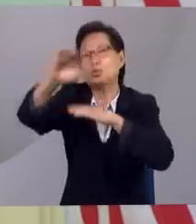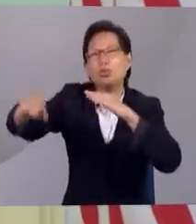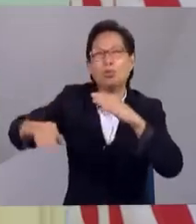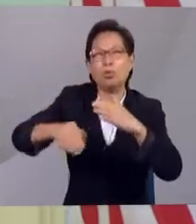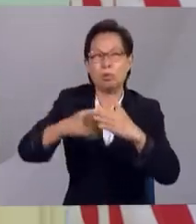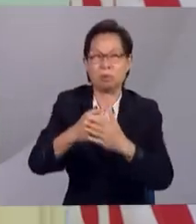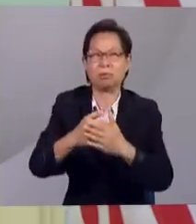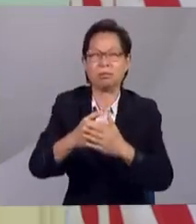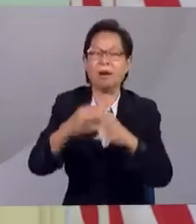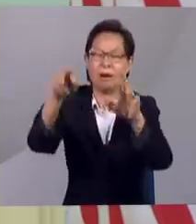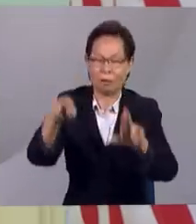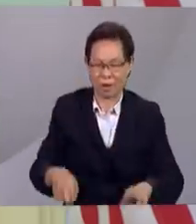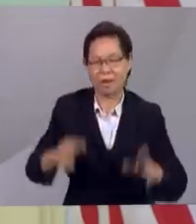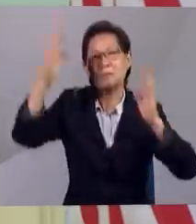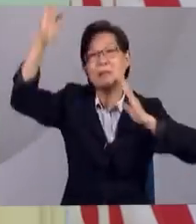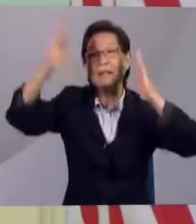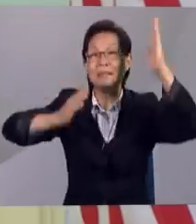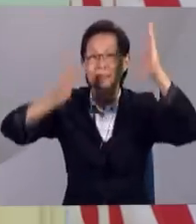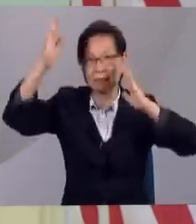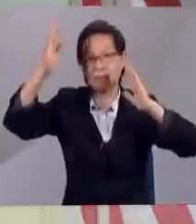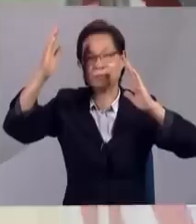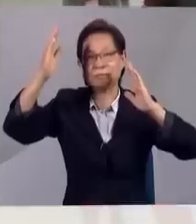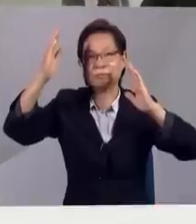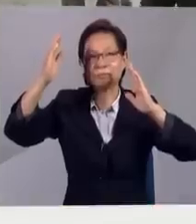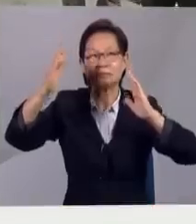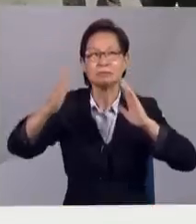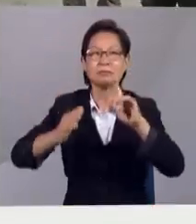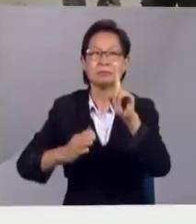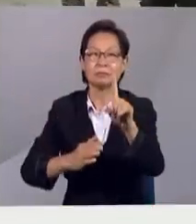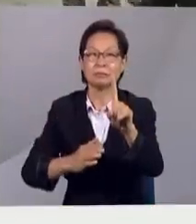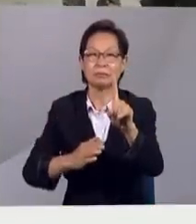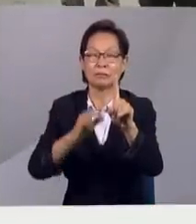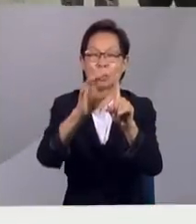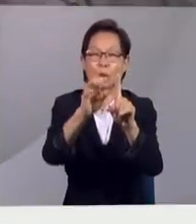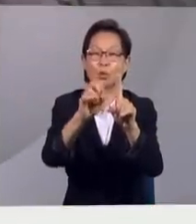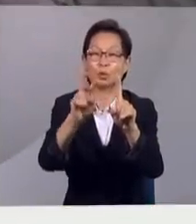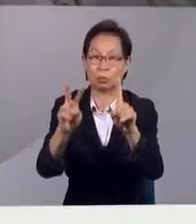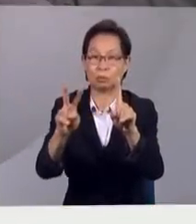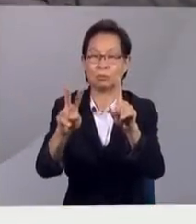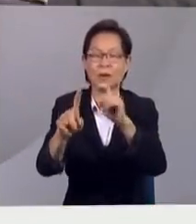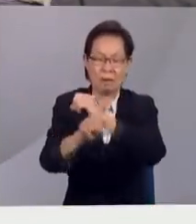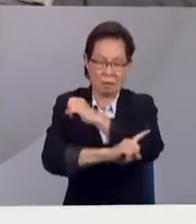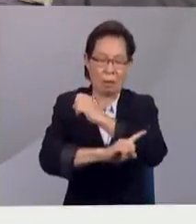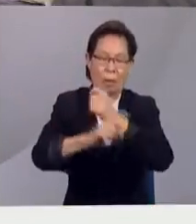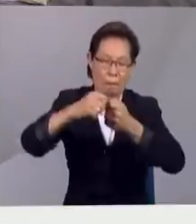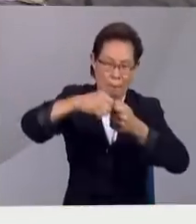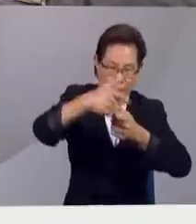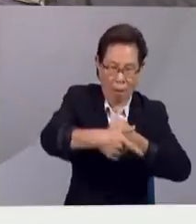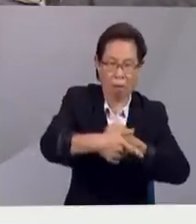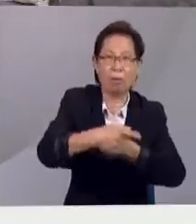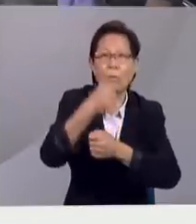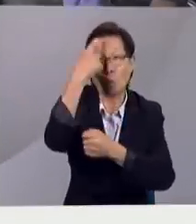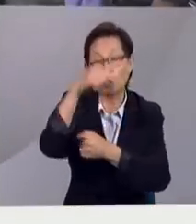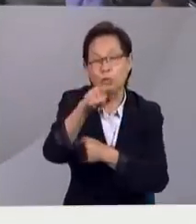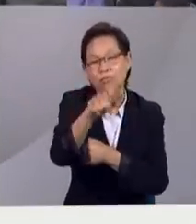keseluruhan rakyat Malaysia, hanya 102 kompaun bagi mereka